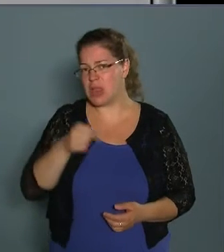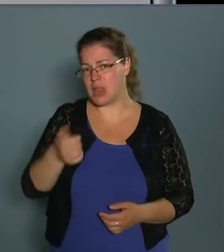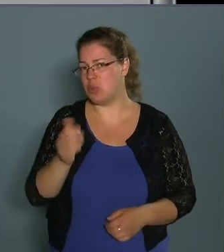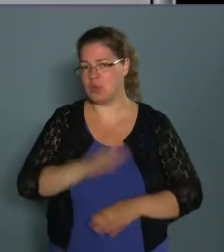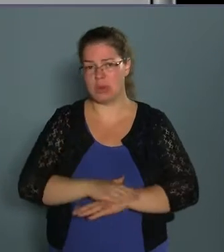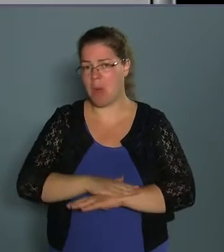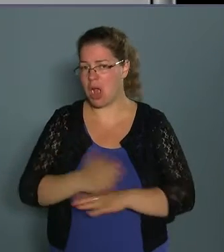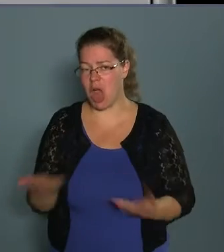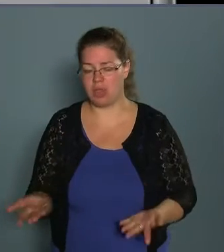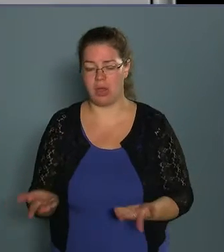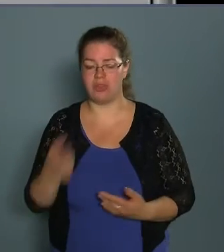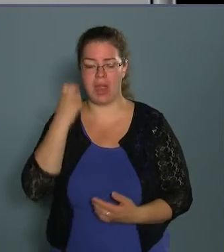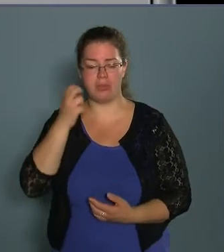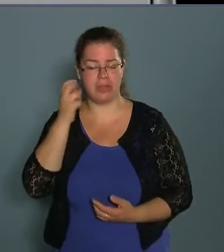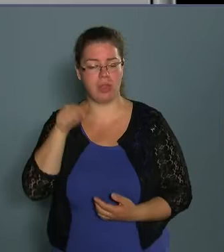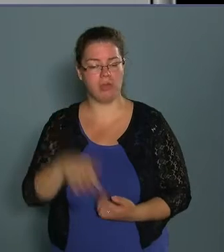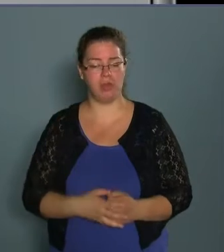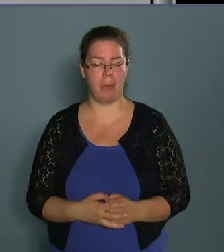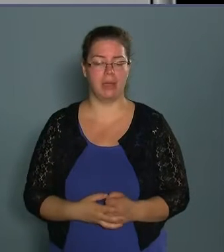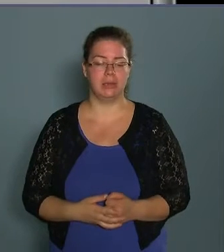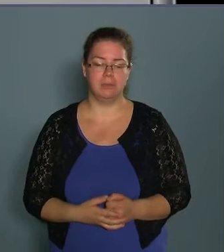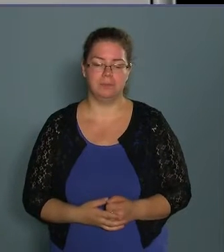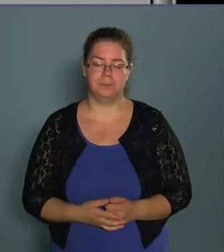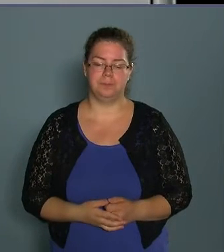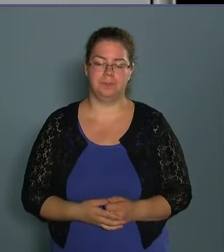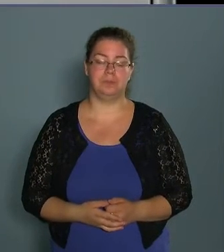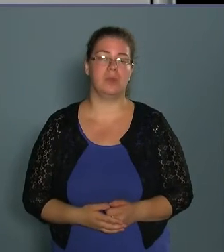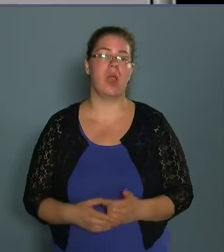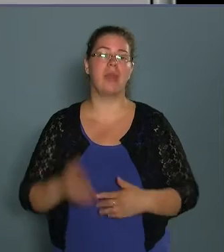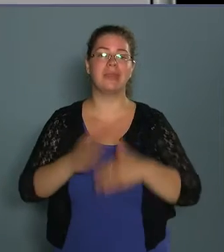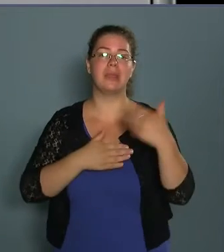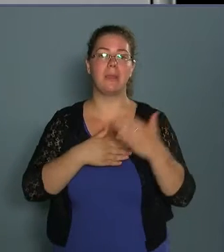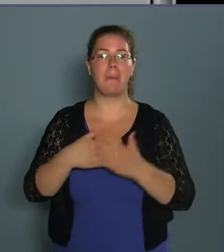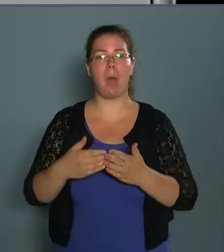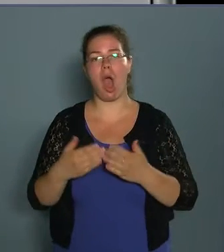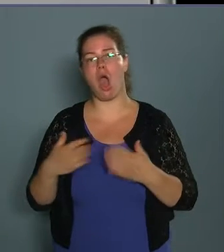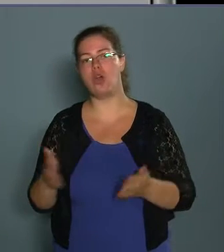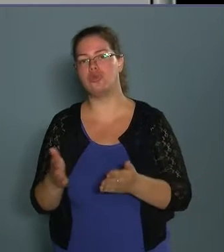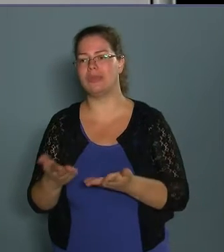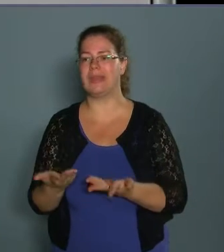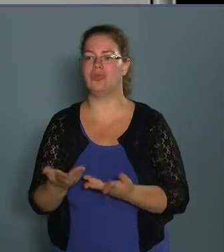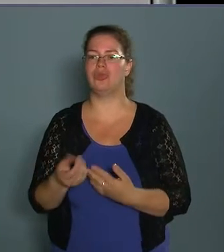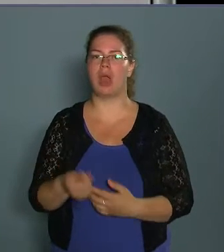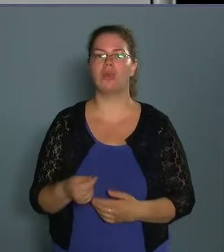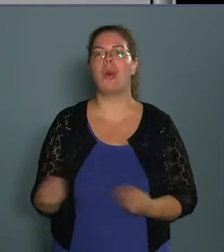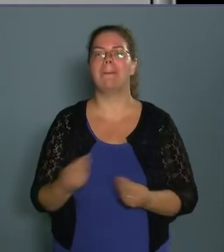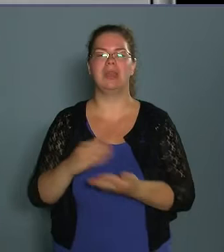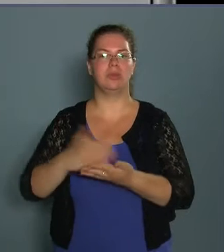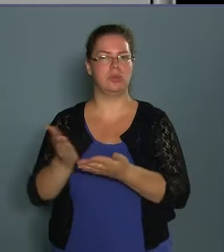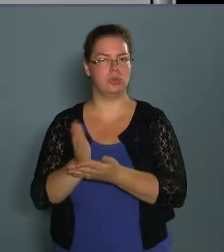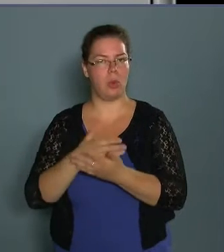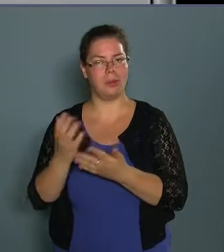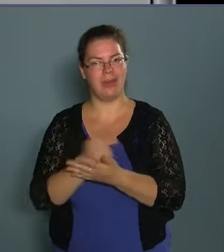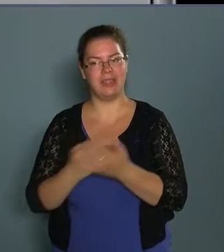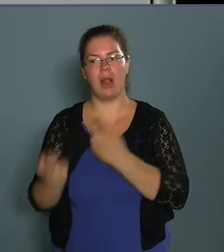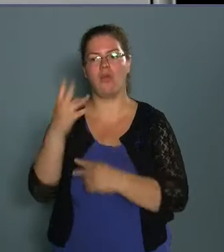adózói magatartás Pesterzsébeten, az iparűzési adó, ami osztott bevétel a